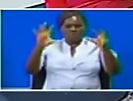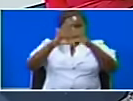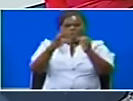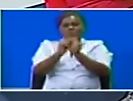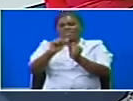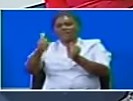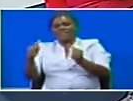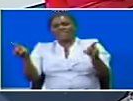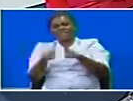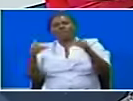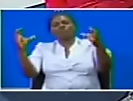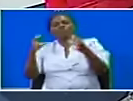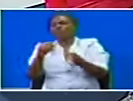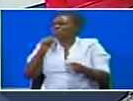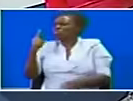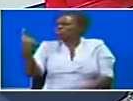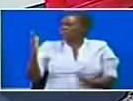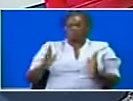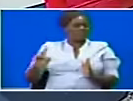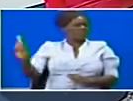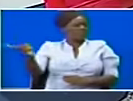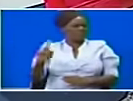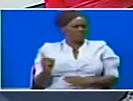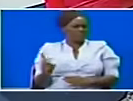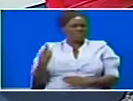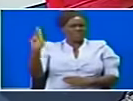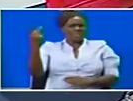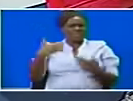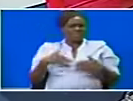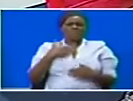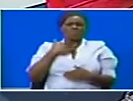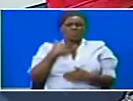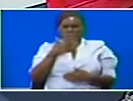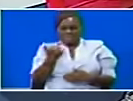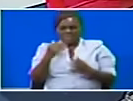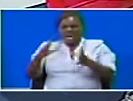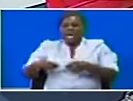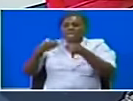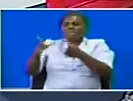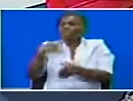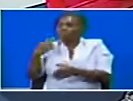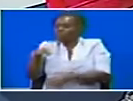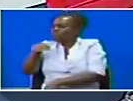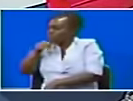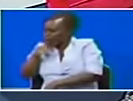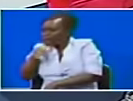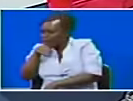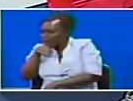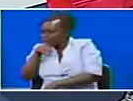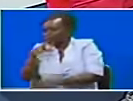pamoja kama timu. Si mambo ya mtu mmoja, lakini teamwork. Na Wakenya wanasema yule anayefaa kupewa bendera hiyo ni Raila Odinga.